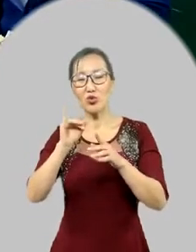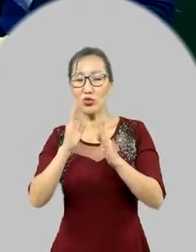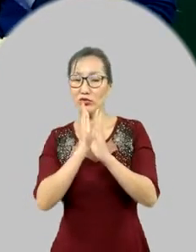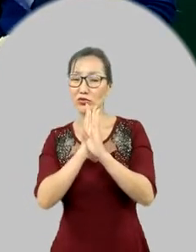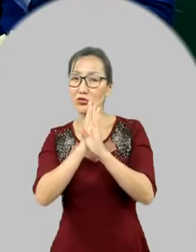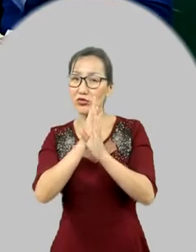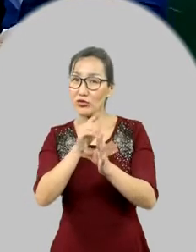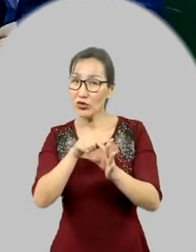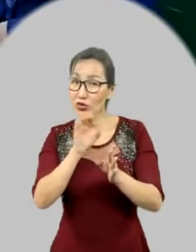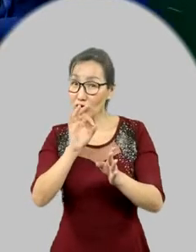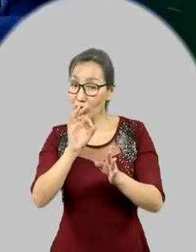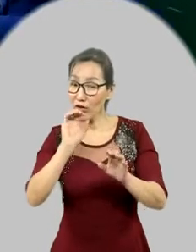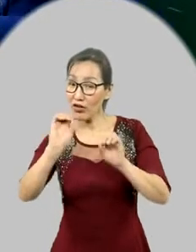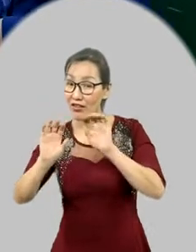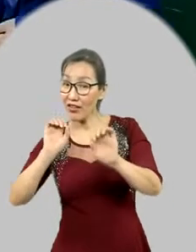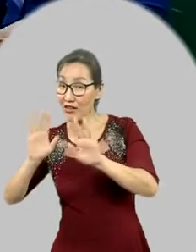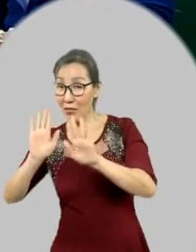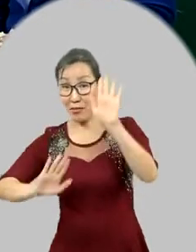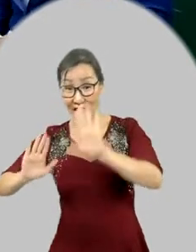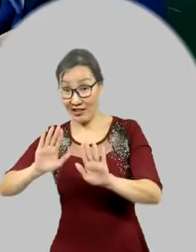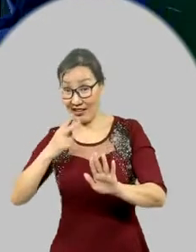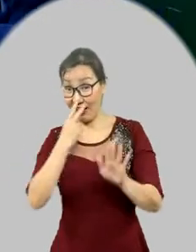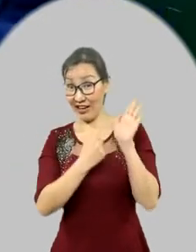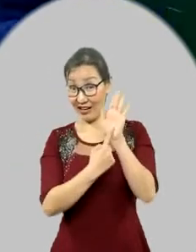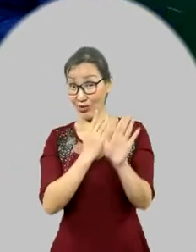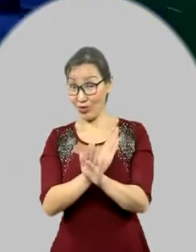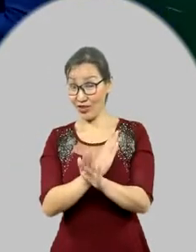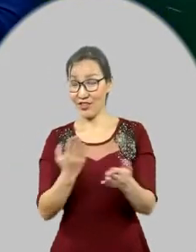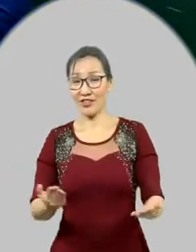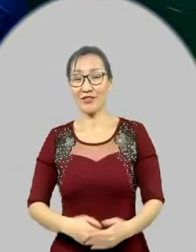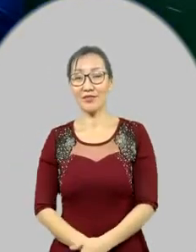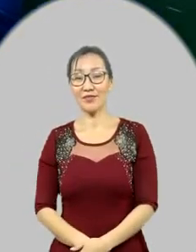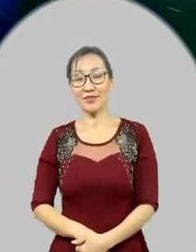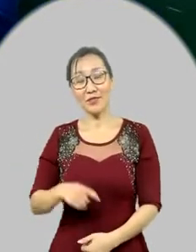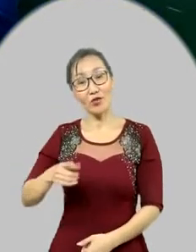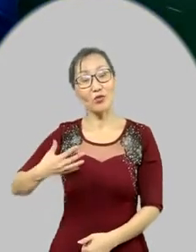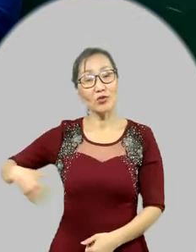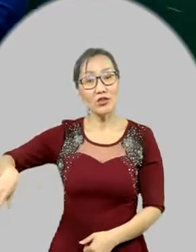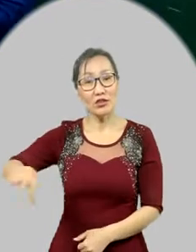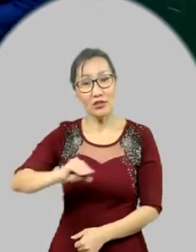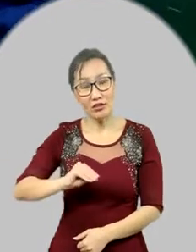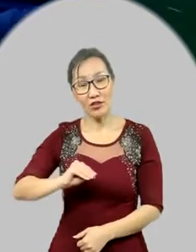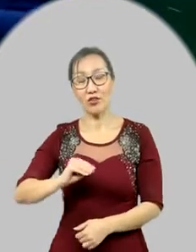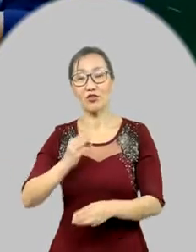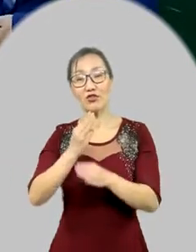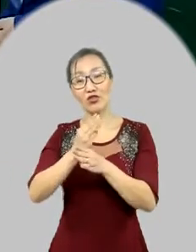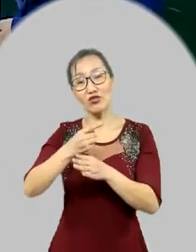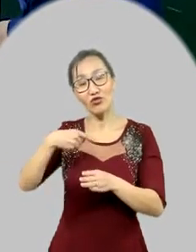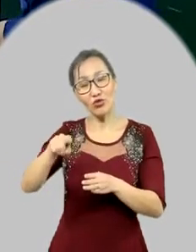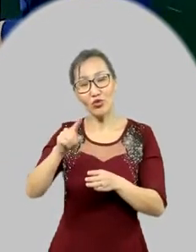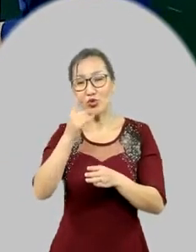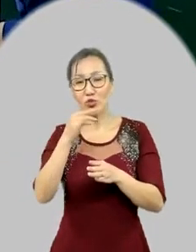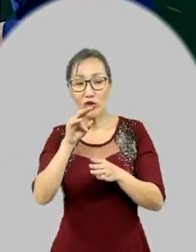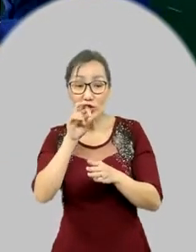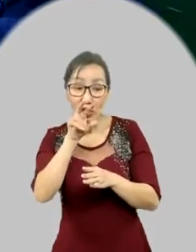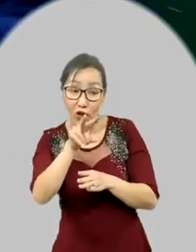тогтол дарааллаар өргөддөг, байрладаг болохыг харлаа. Тэгвэл одоо бүгдээрээ тооны зүй тогтлыг